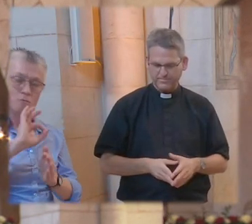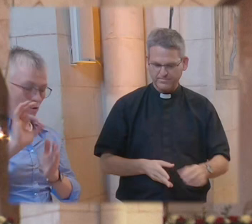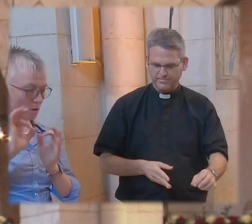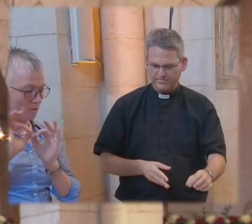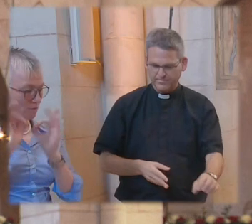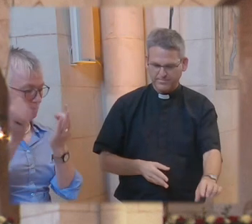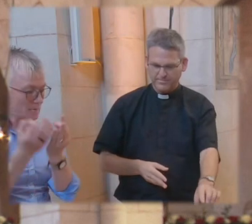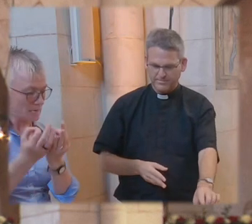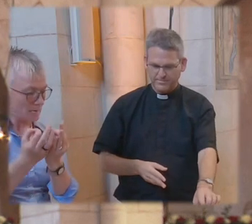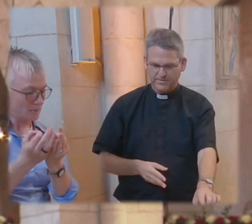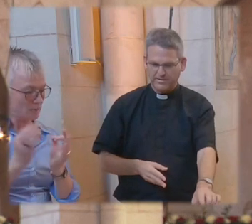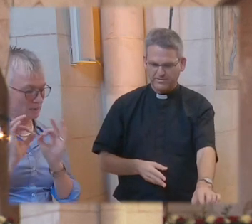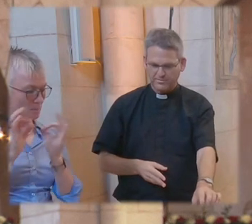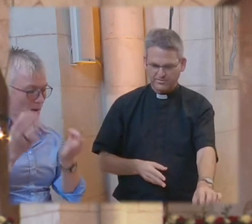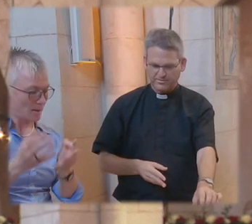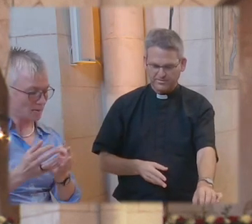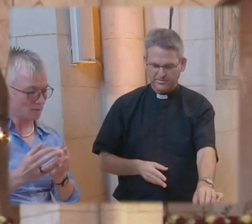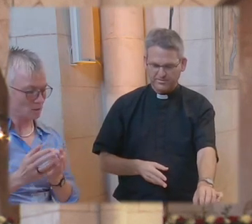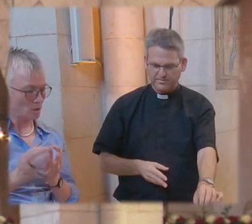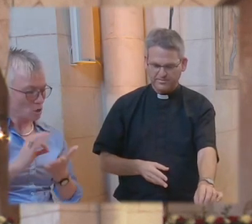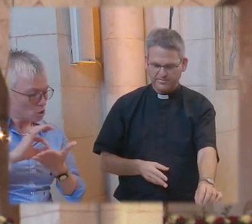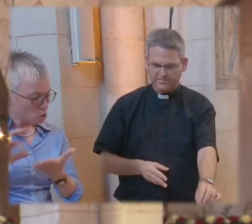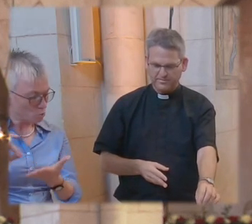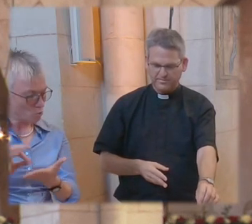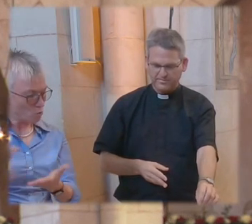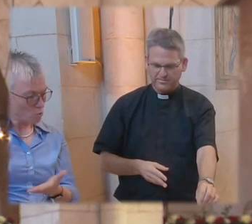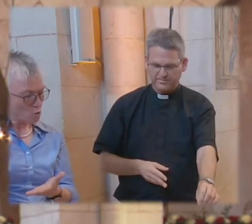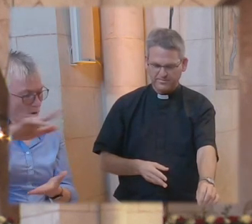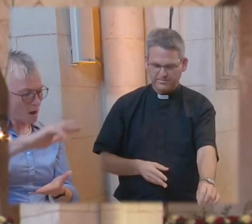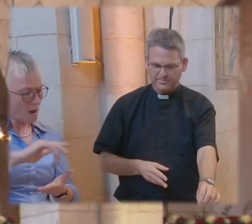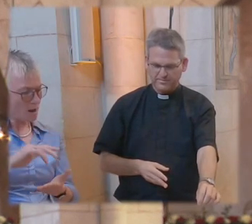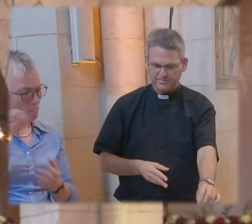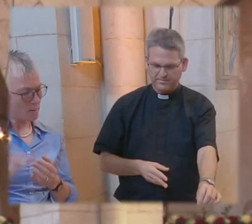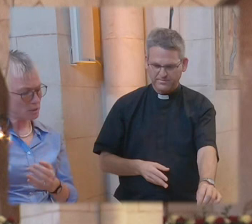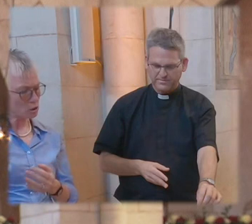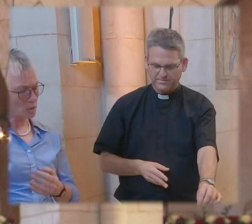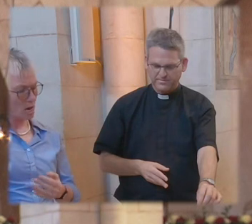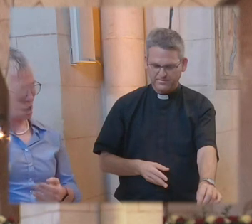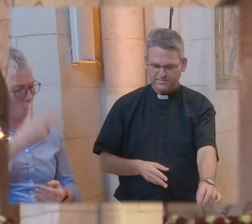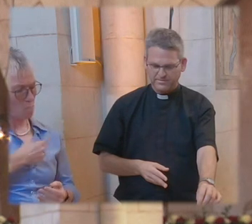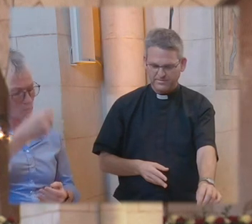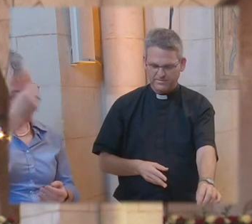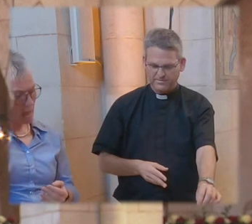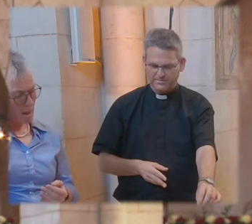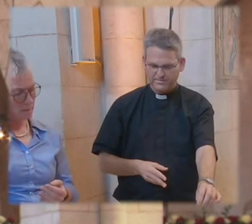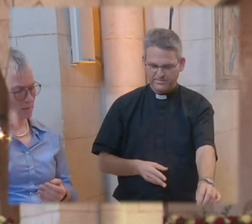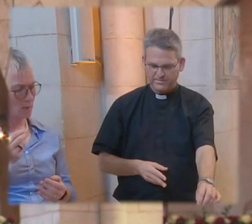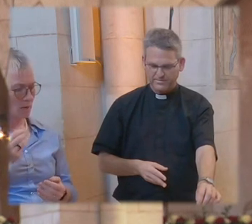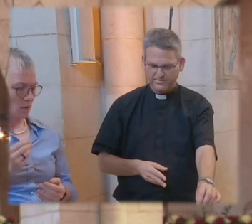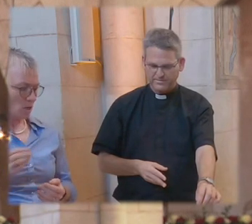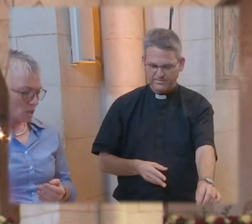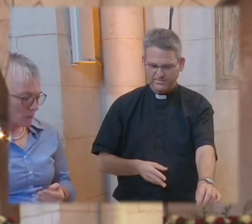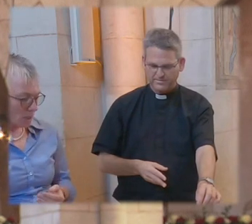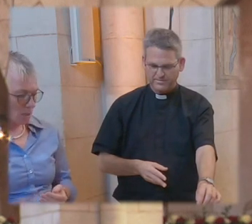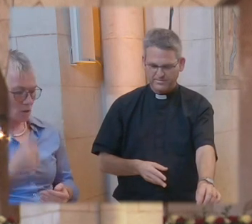die Familien und für die Gemeinden, für die Schulen und